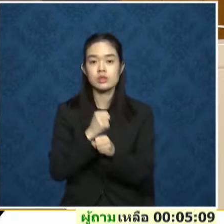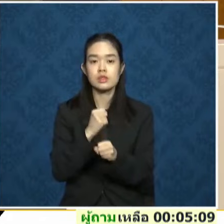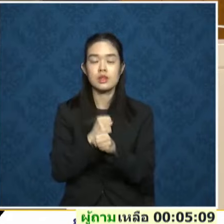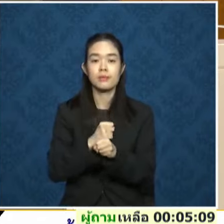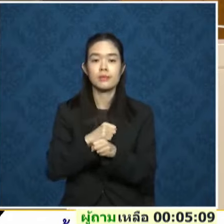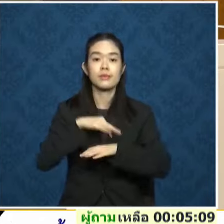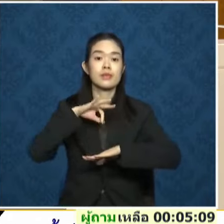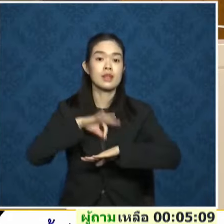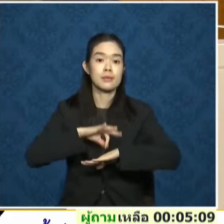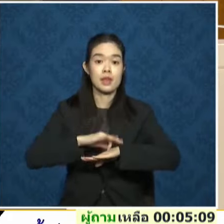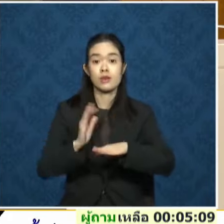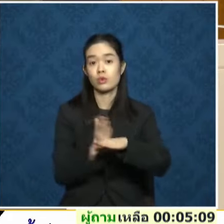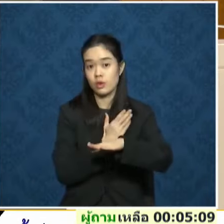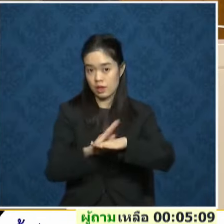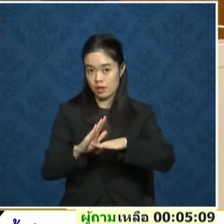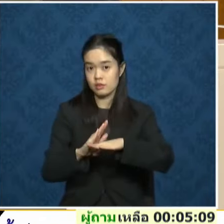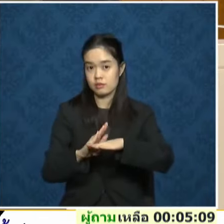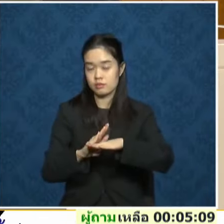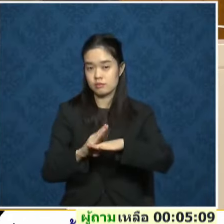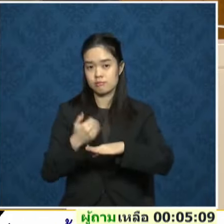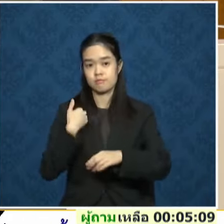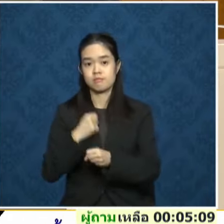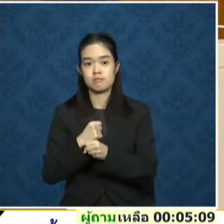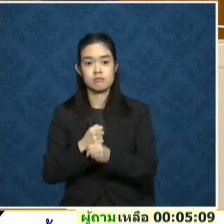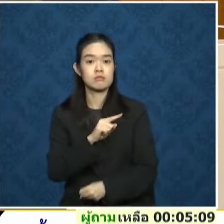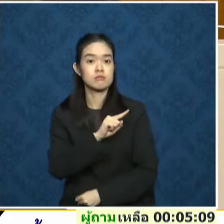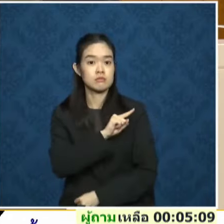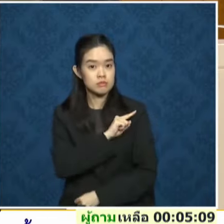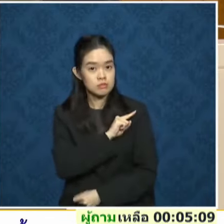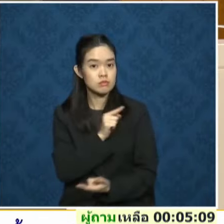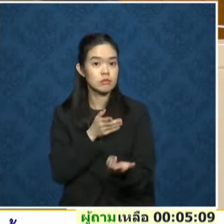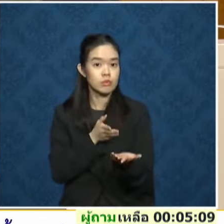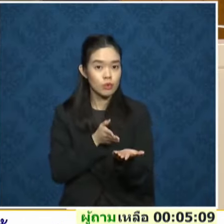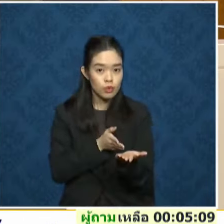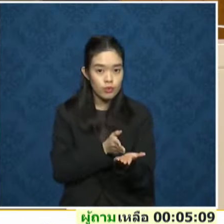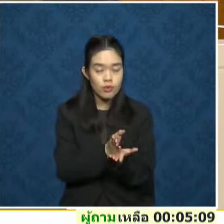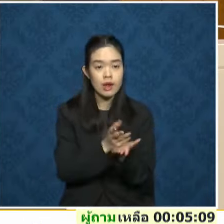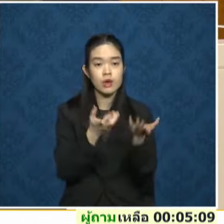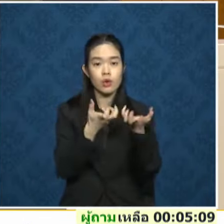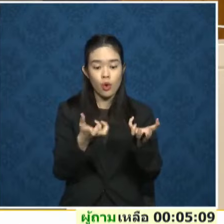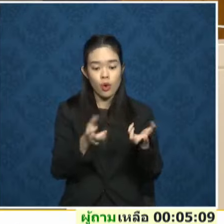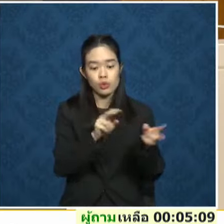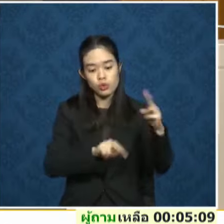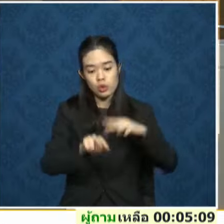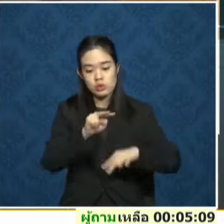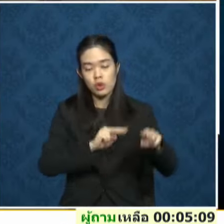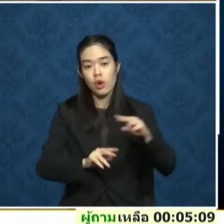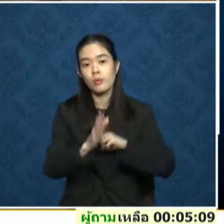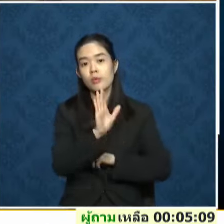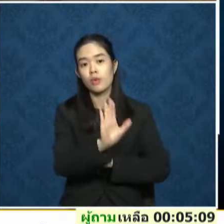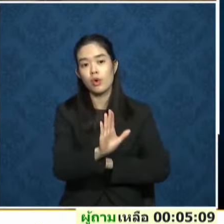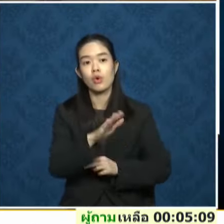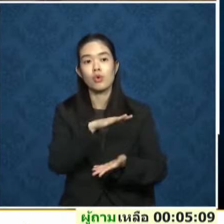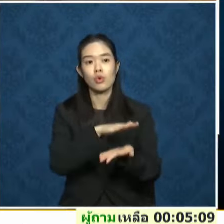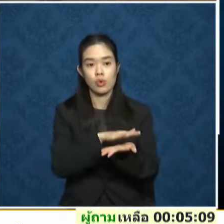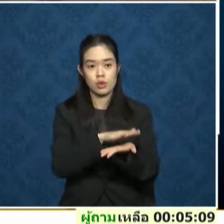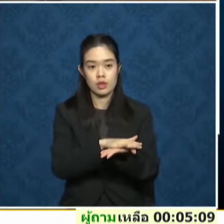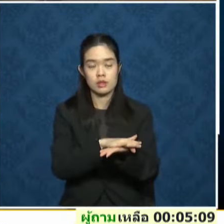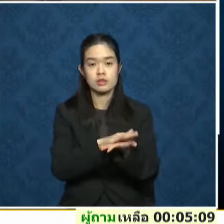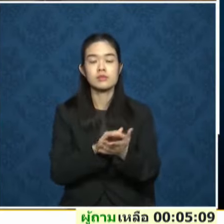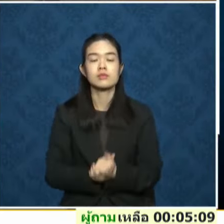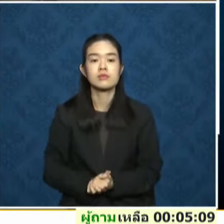ที่ทำหน้าที่นะครับเกี่ยวกับงานพัสดุโดยตรงให้กับโรงเรียนซึ่งแน่นอ